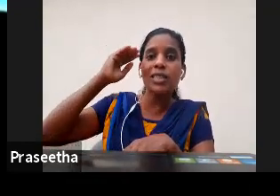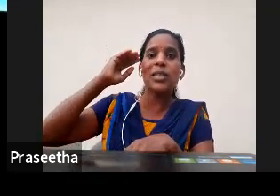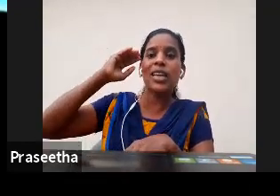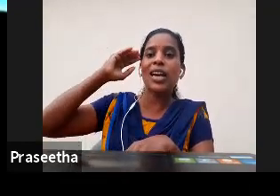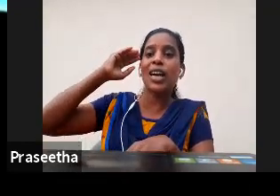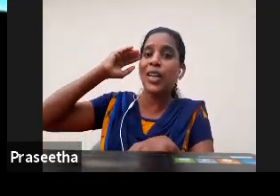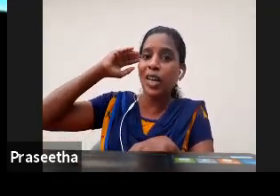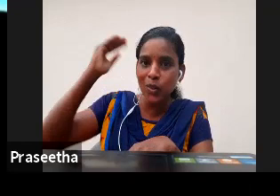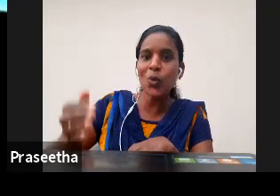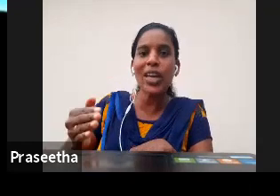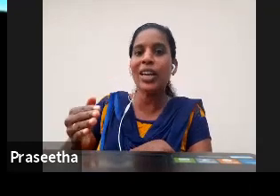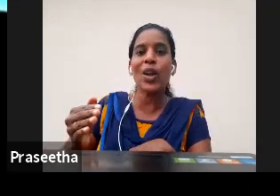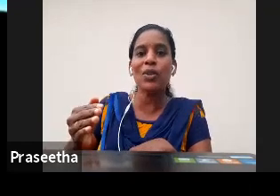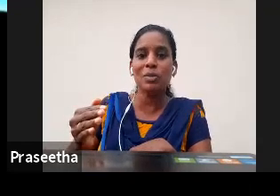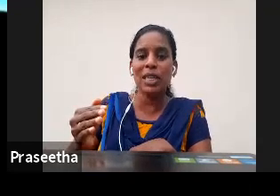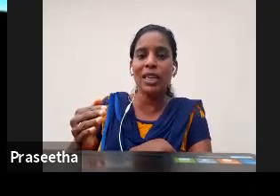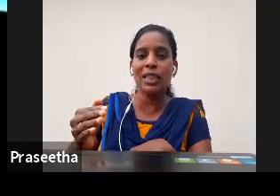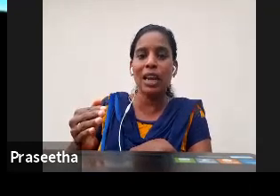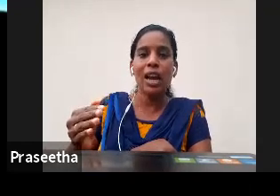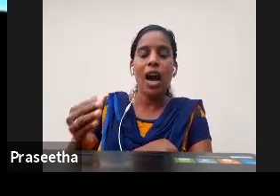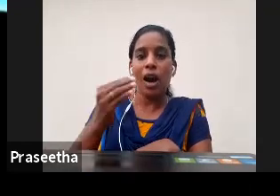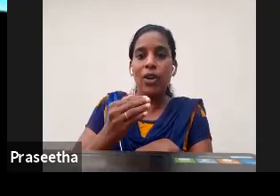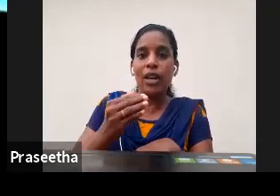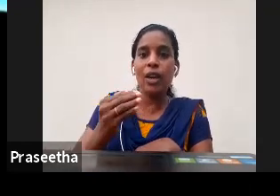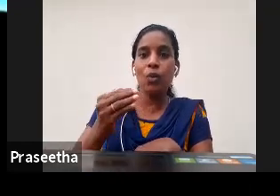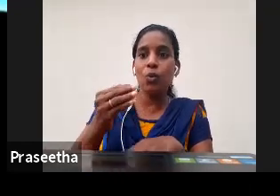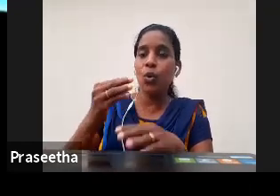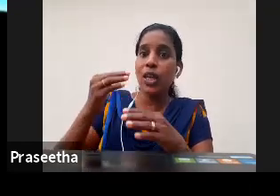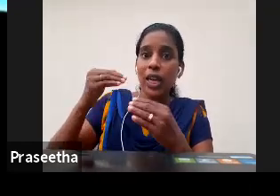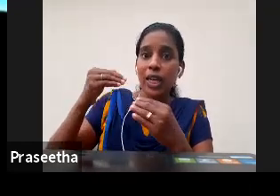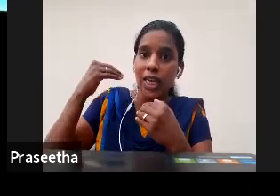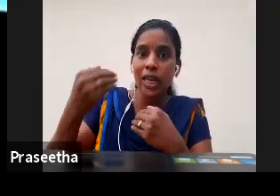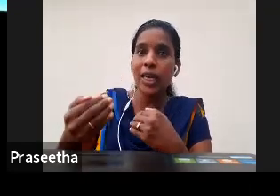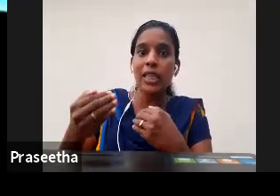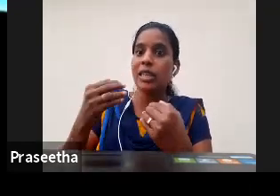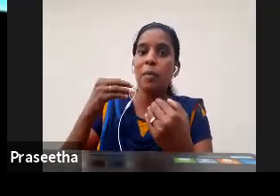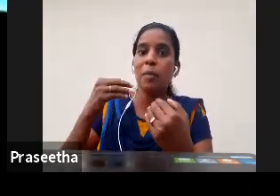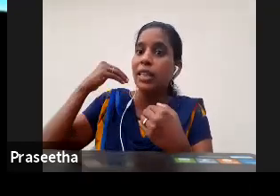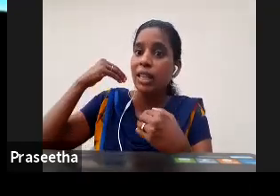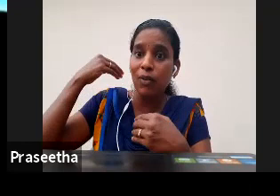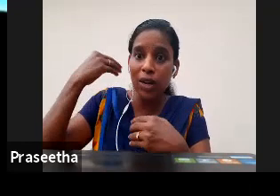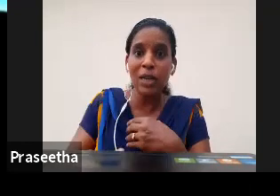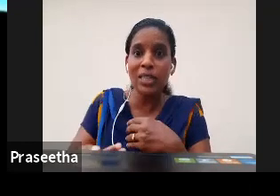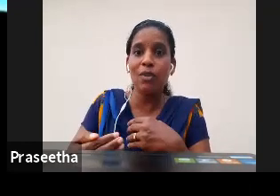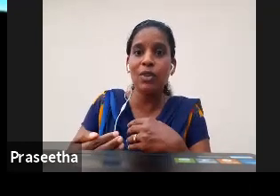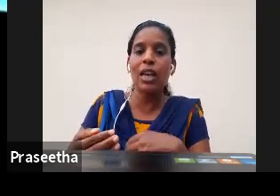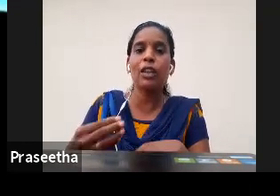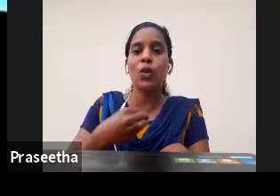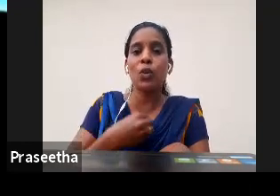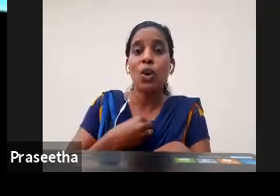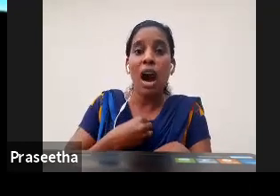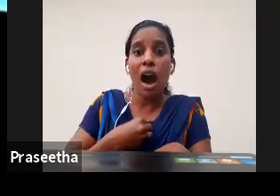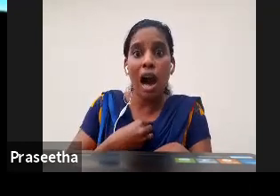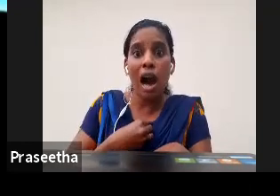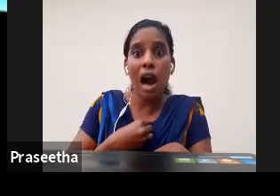എനിക്ക് സംസാരിക്കാൻ കഴിയാത്തത് കൊണ്ട് എന്നോട് അവര് സംസാരിക്കുന്നില്ല, അവരുടെ ഉള്ളിലേക്ക് ഞാൻ കേറുന്നില്ല, ഞാൻ പറയുന്നത് അവർക്കും മനസ്സിലാവുന്നില്ല